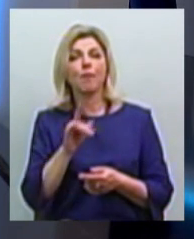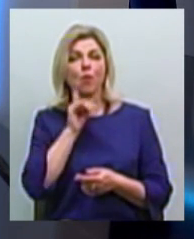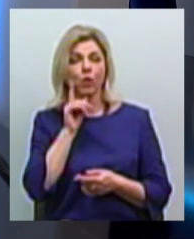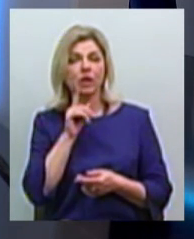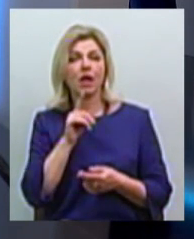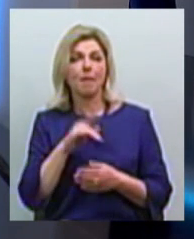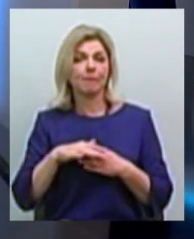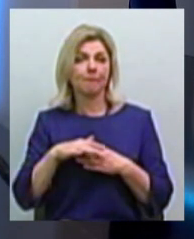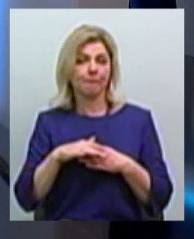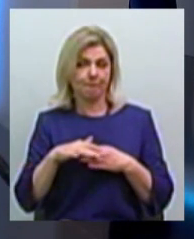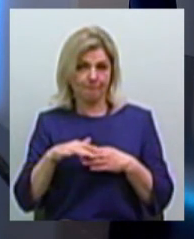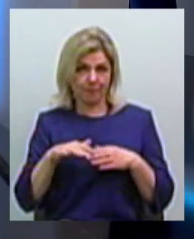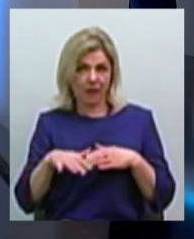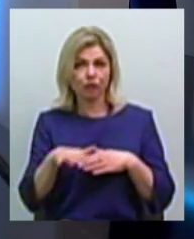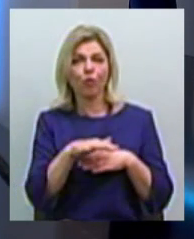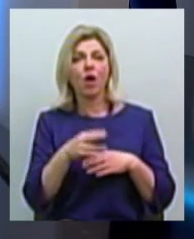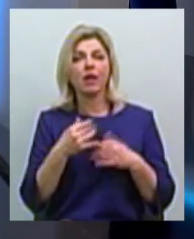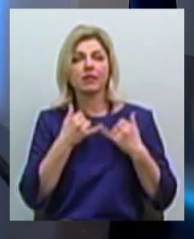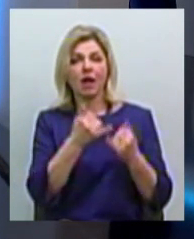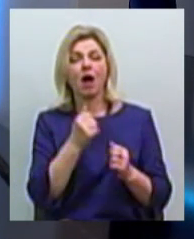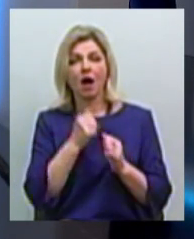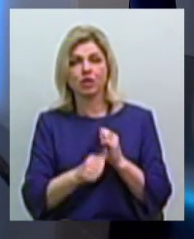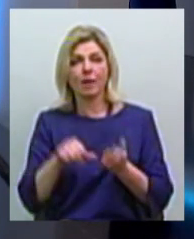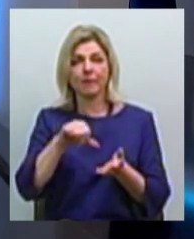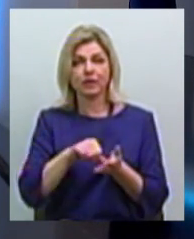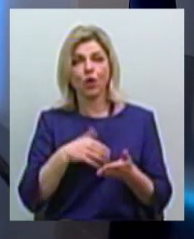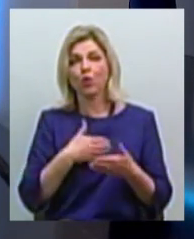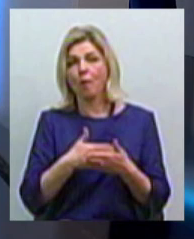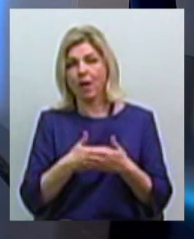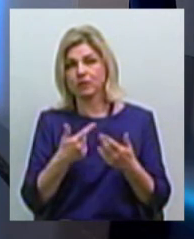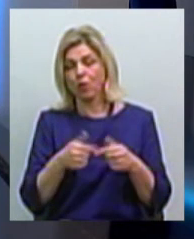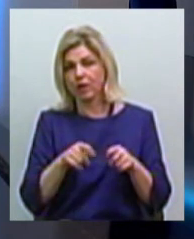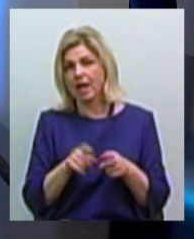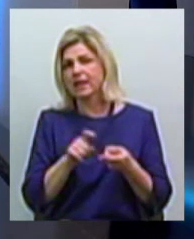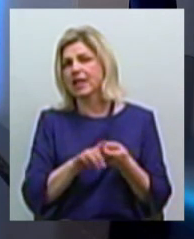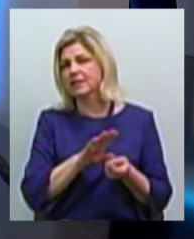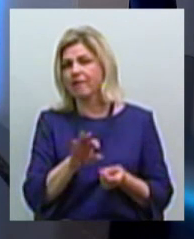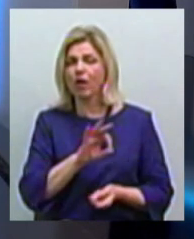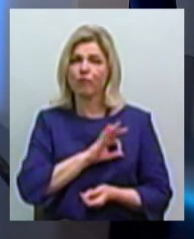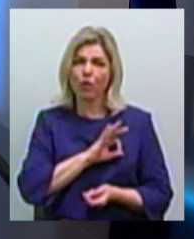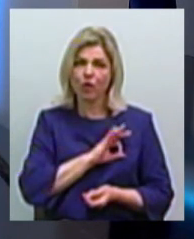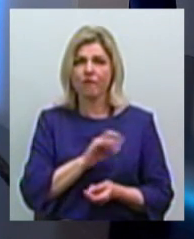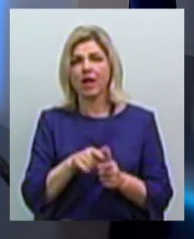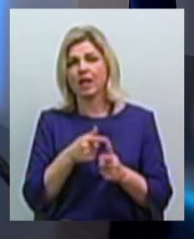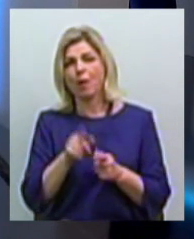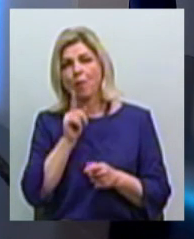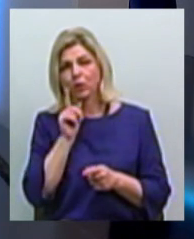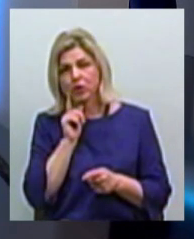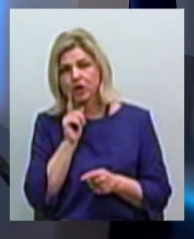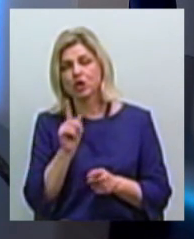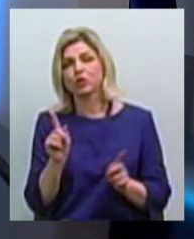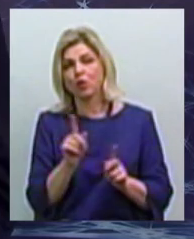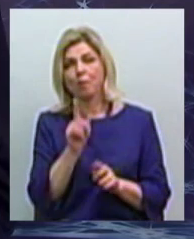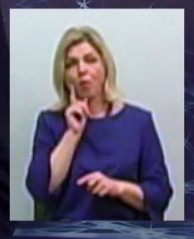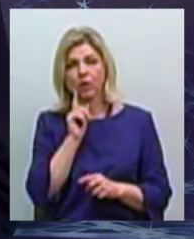молодіжної платформи для кожного представника громадської організації, незалежно чи це є правова, чи це є молодіжна, для того, щоб